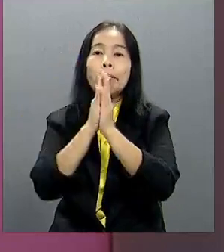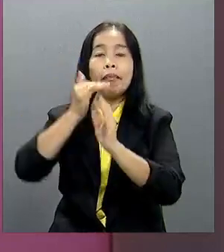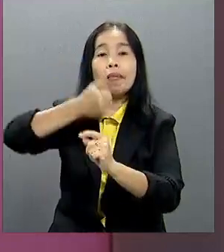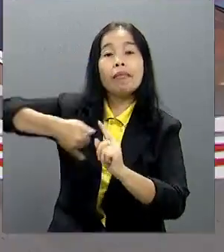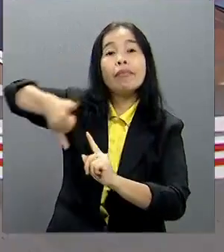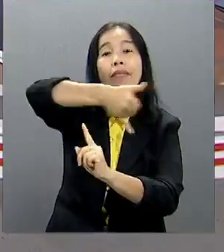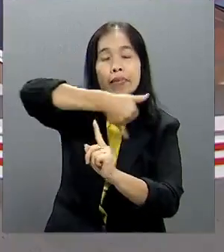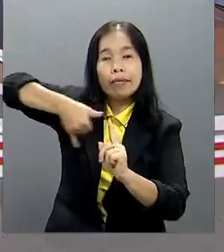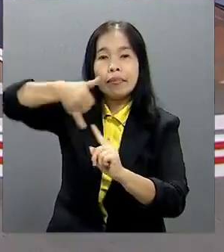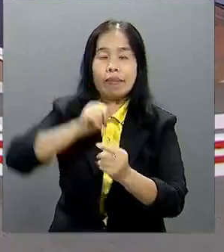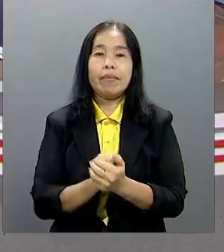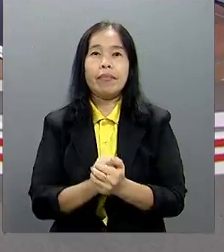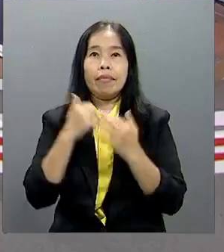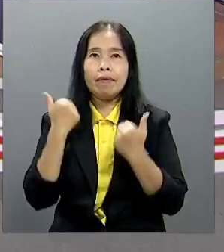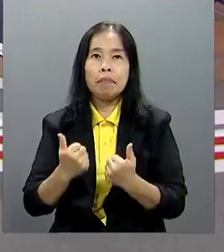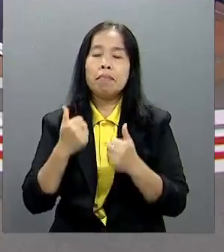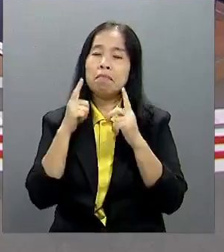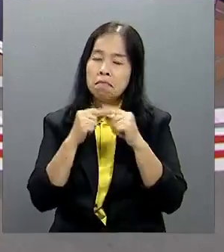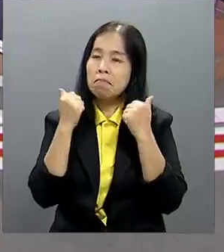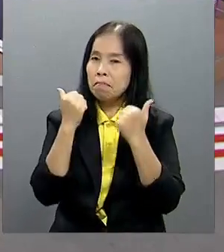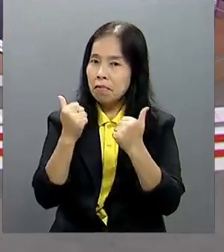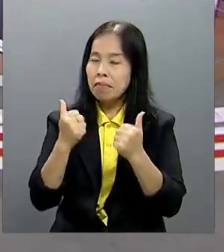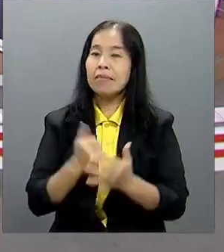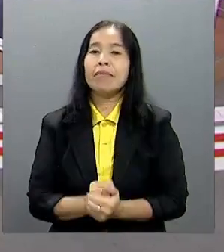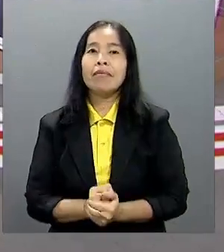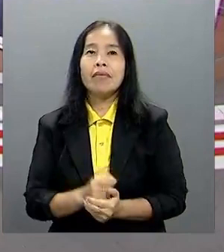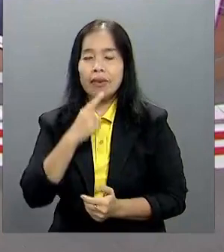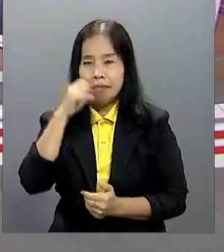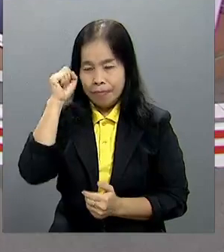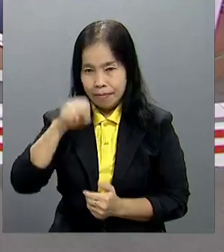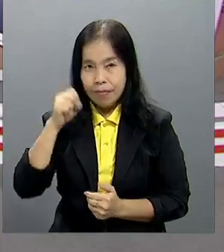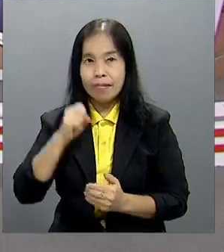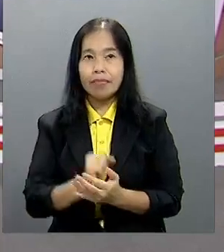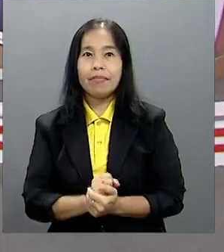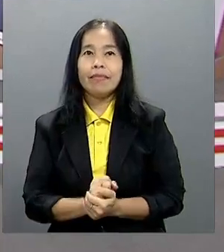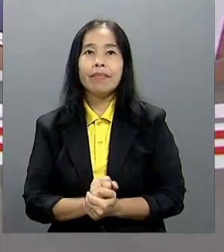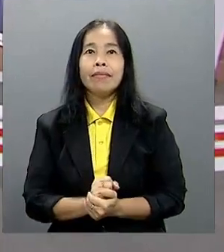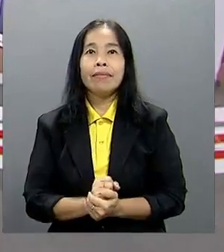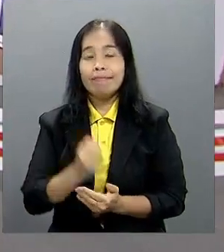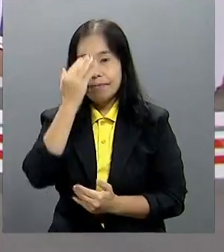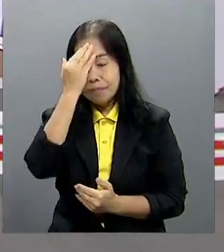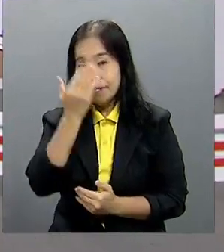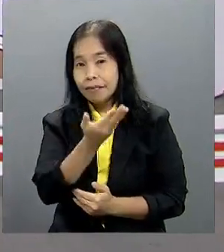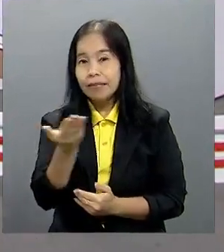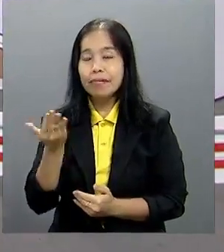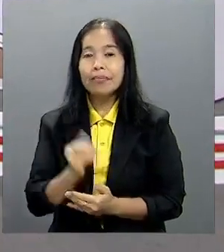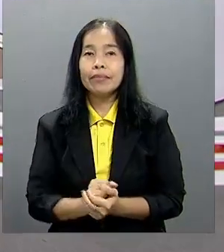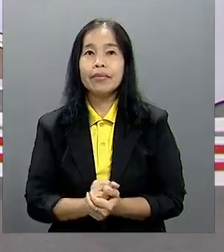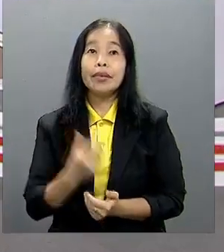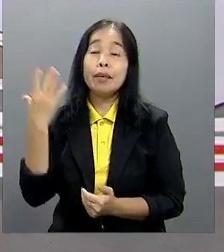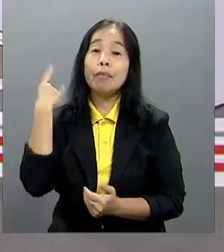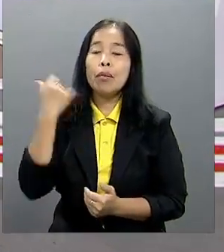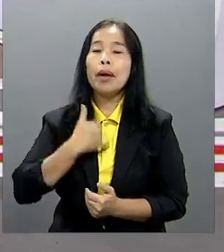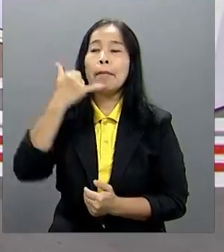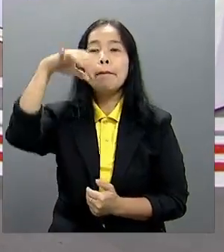เป็นเรื่องราวดีๆที่เกิดขึ้นในช่วงวันหยุดยาวนี้นะครับพี่ยุ้ยสวัสดีครับ ค่ะสวัสดีค่ะน้องต๊อบน้องปรางนะคะเมื่อวานนี้ไปทําบุญเวียนเทียนม